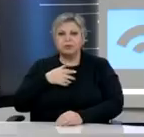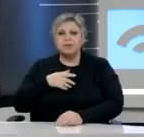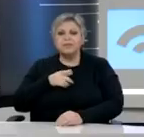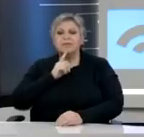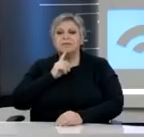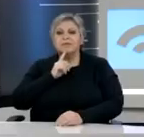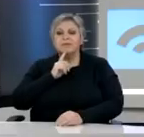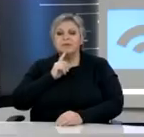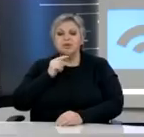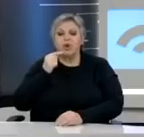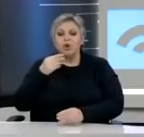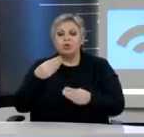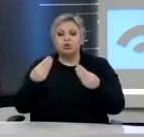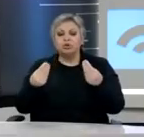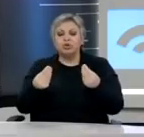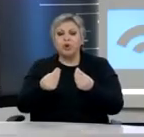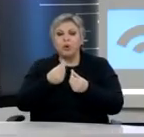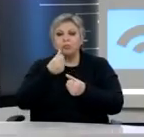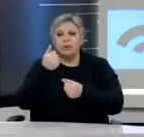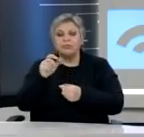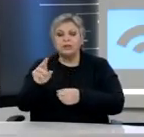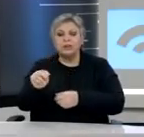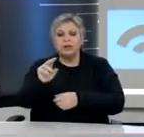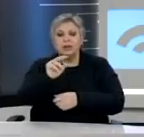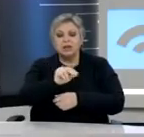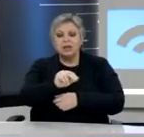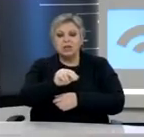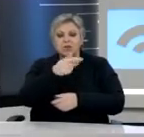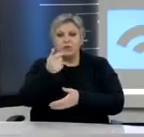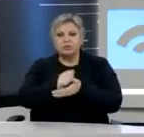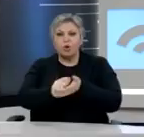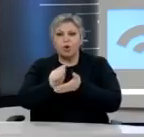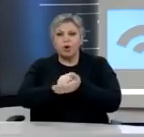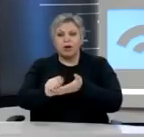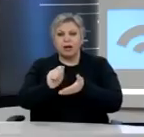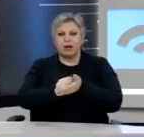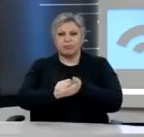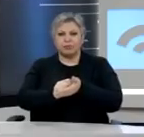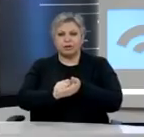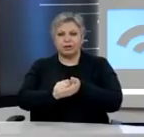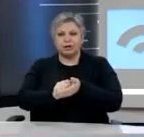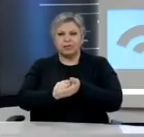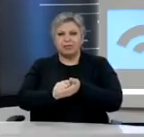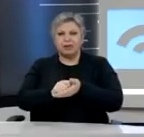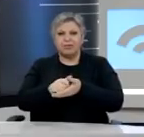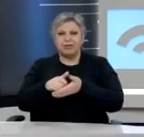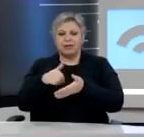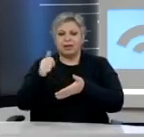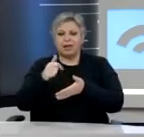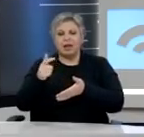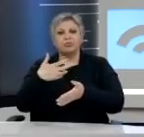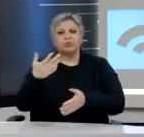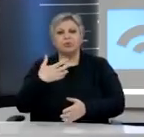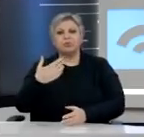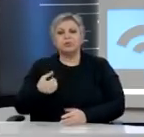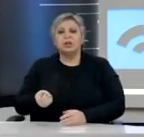ίδια επιχειρήματα. Απόλυτη ταύτιση. Αυτή η στίχηση λοιπόν, όχι με τη Νέα Δημοκρατία που κάποτε ήταν